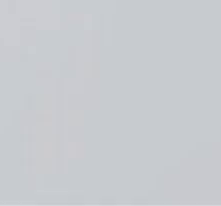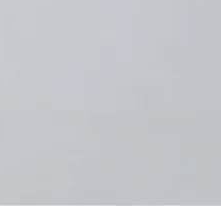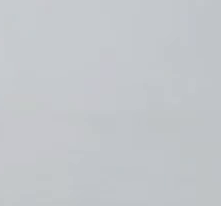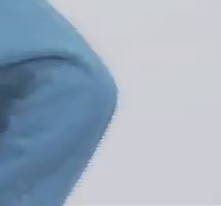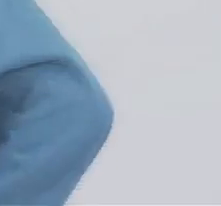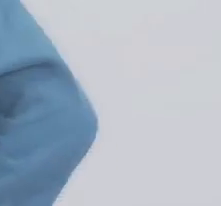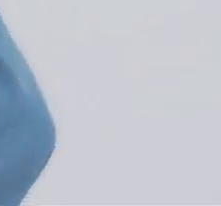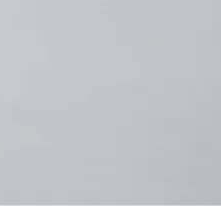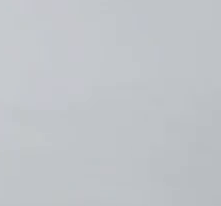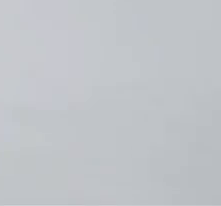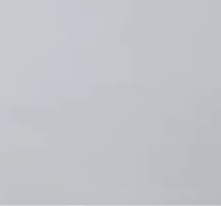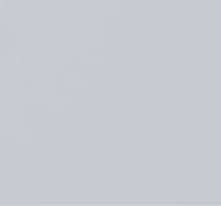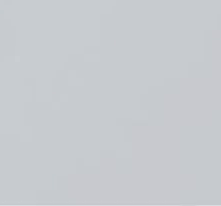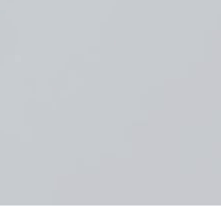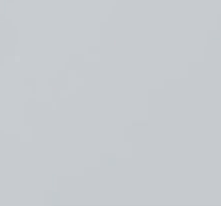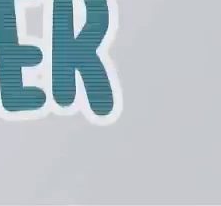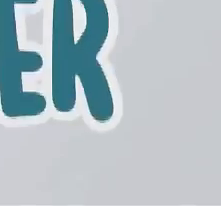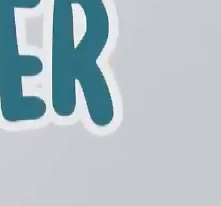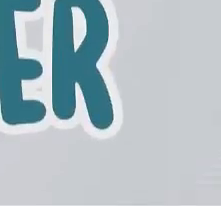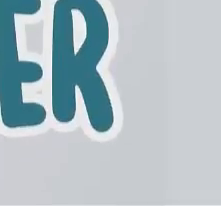abadi.